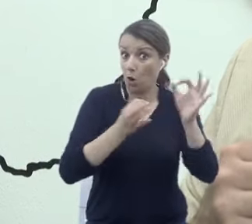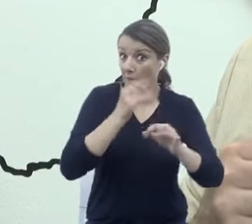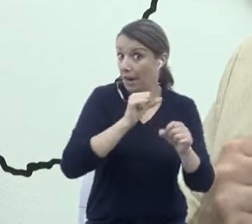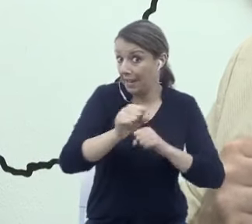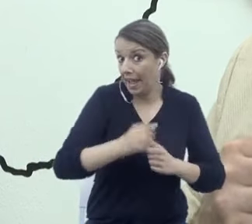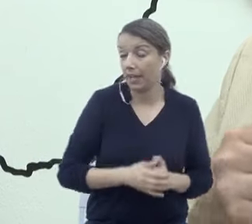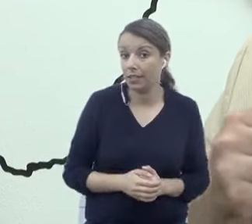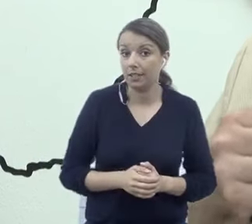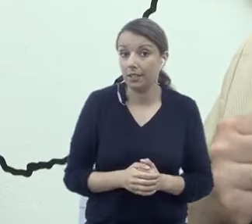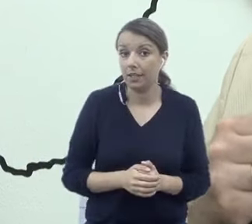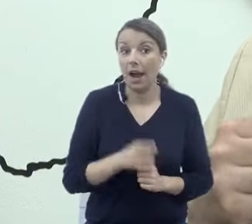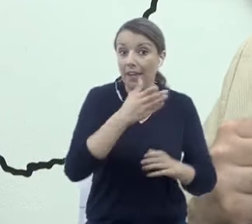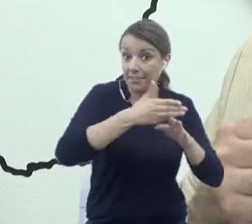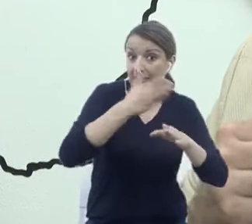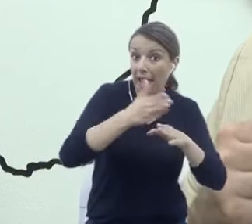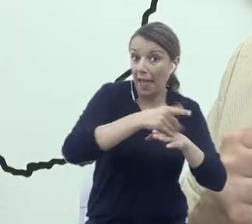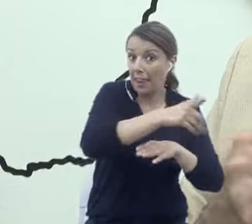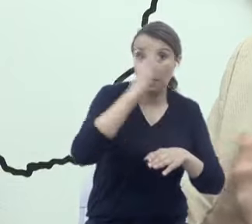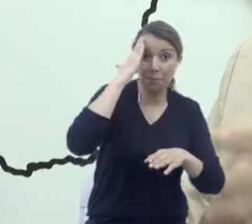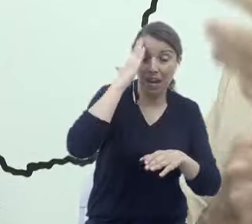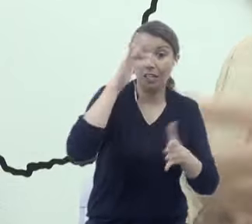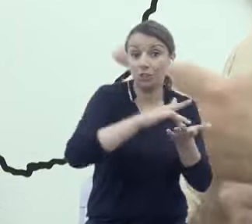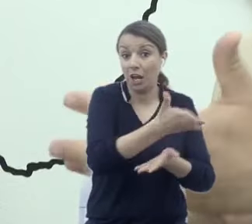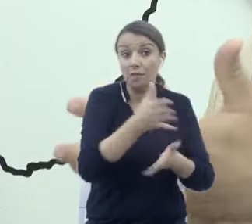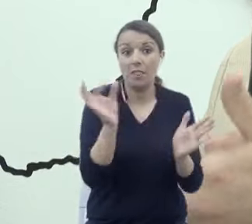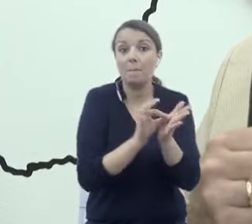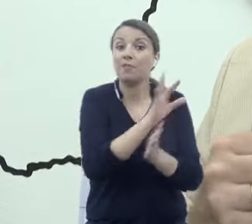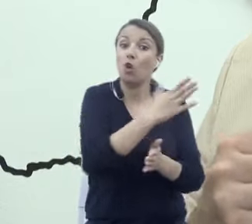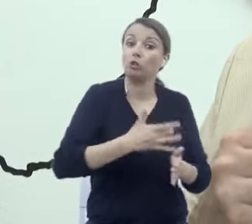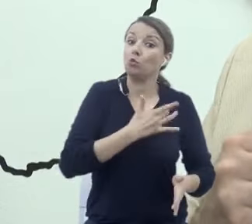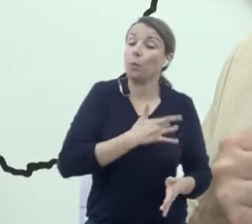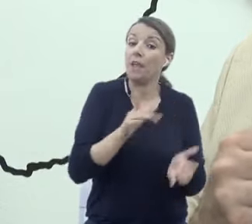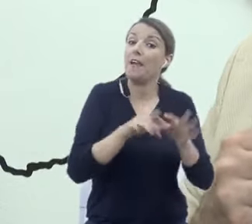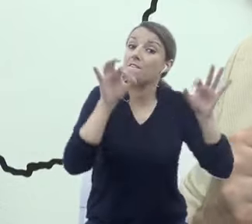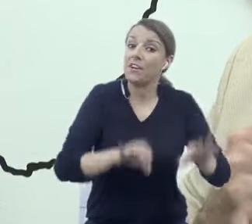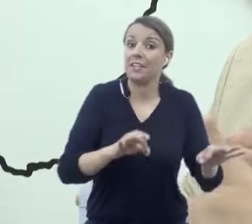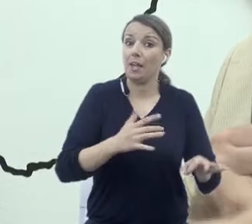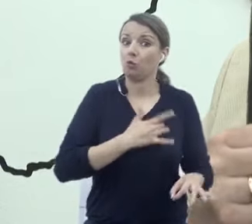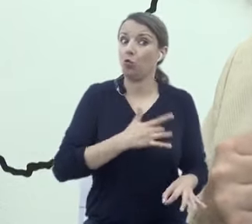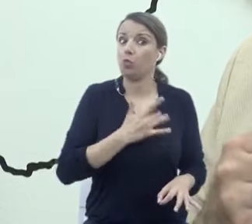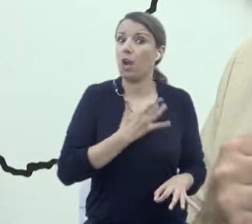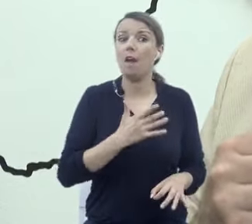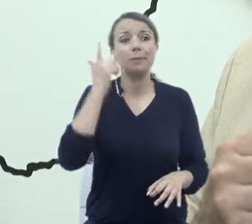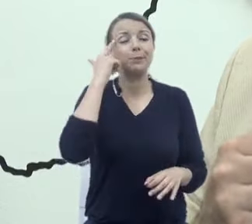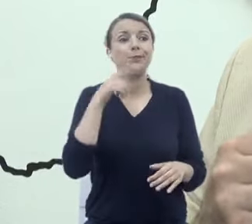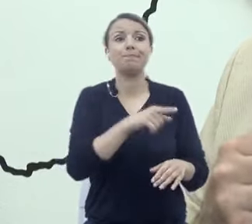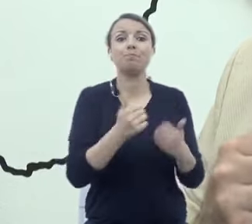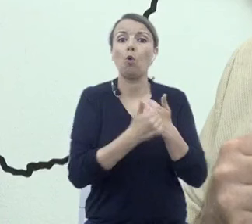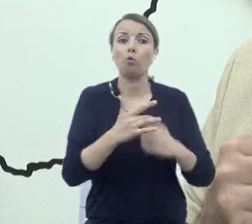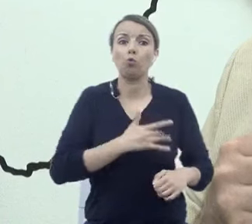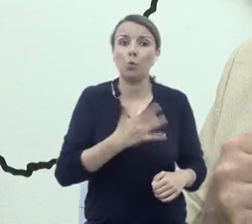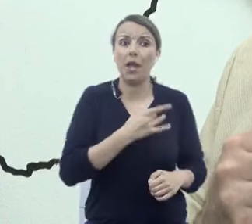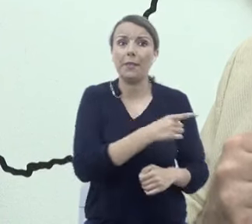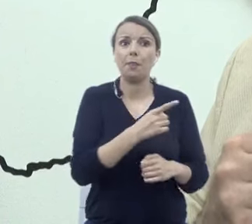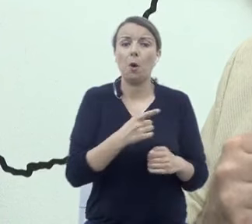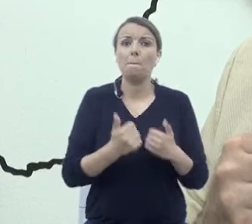wchodzi poczucie winy. Tak? I w sumie wywołało to taką sytuację, którą ty opisujesz, którą